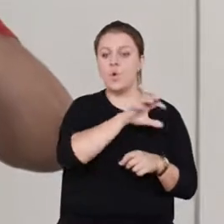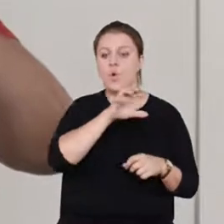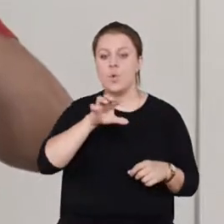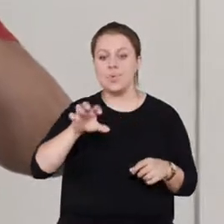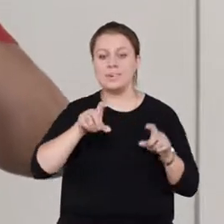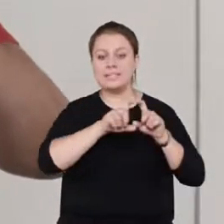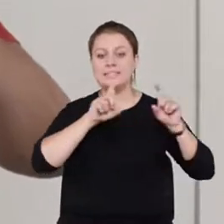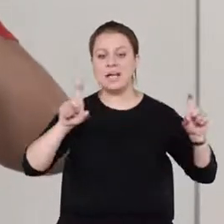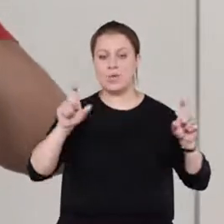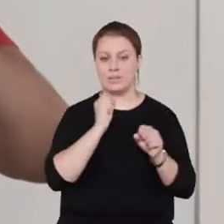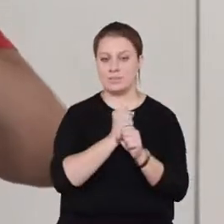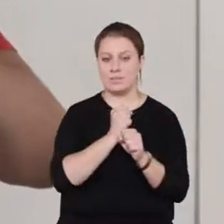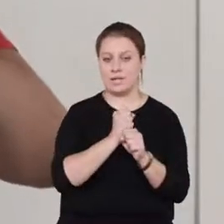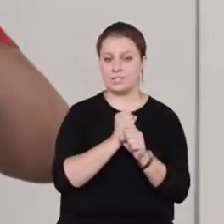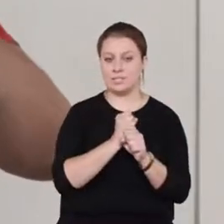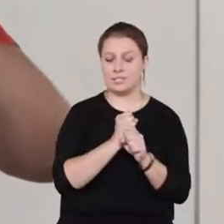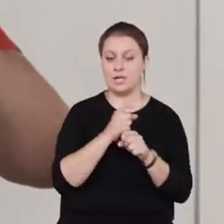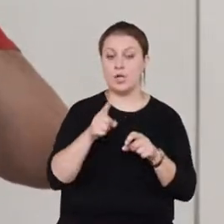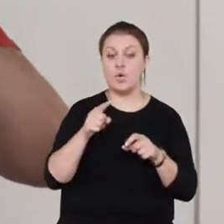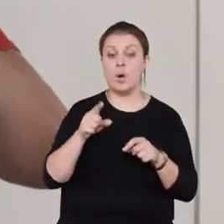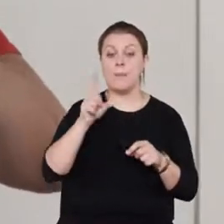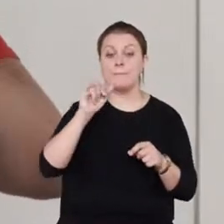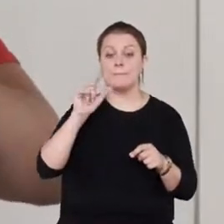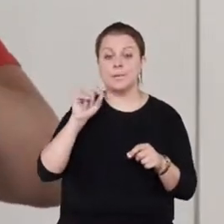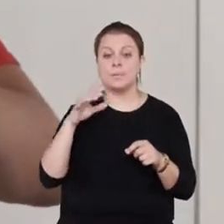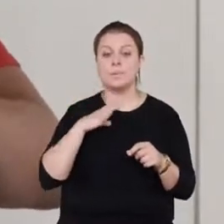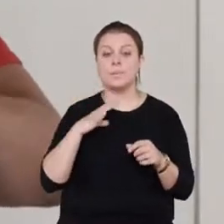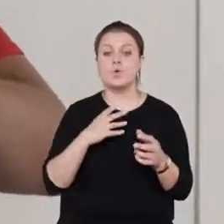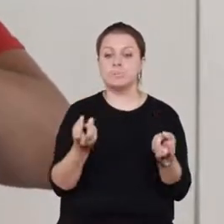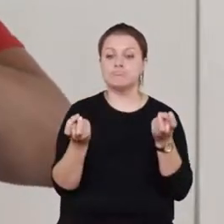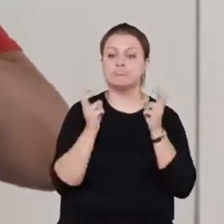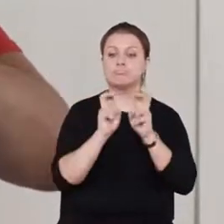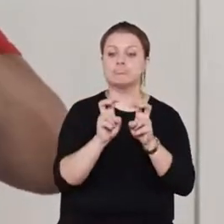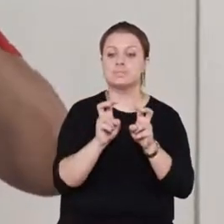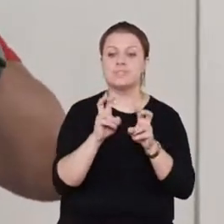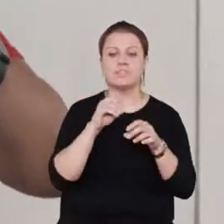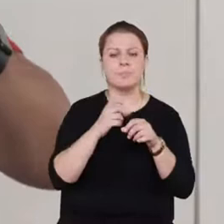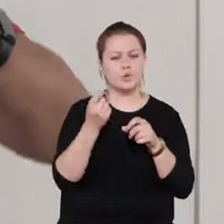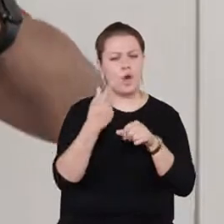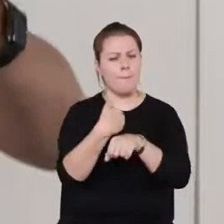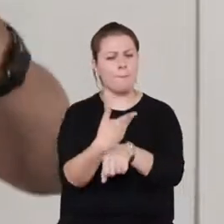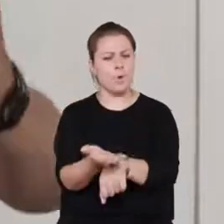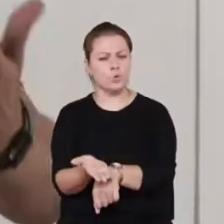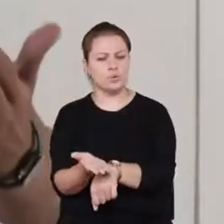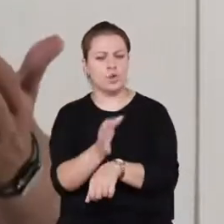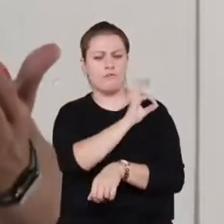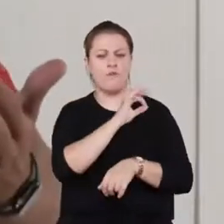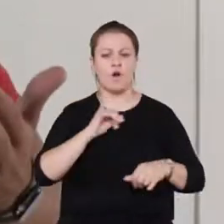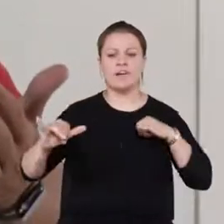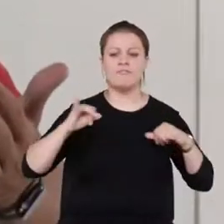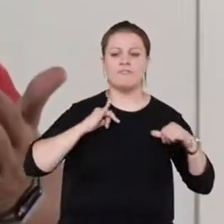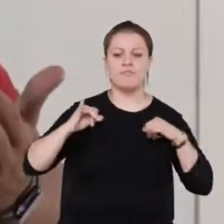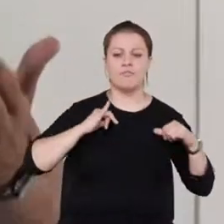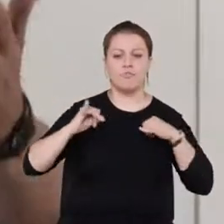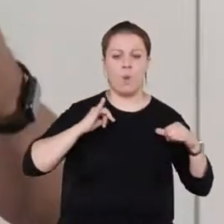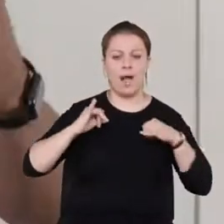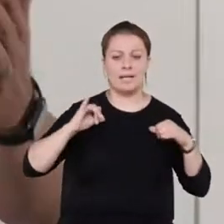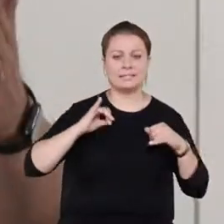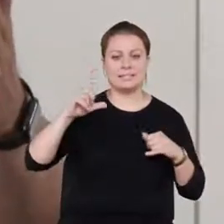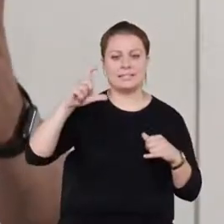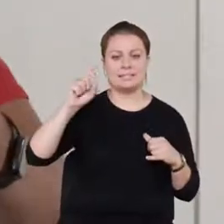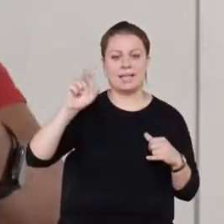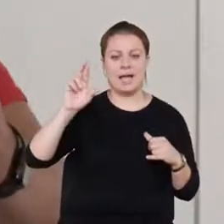inspekcja pracy została powołana dość późno przez władze carskie i ona już wtedy, na przykład pewne branże przemysłu były spod niej wyłączone w